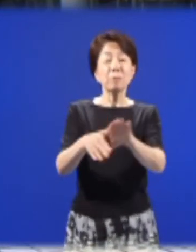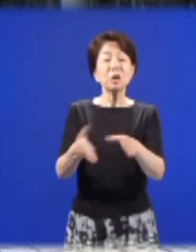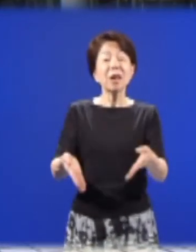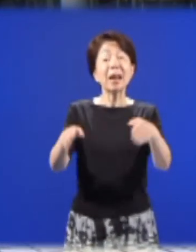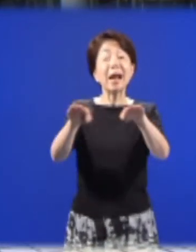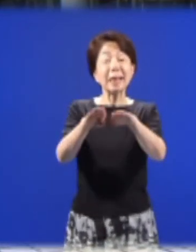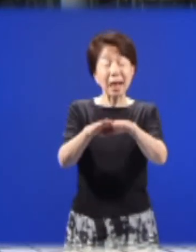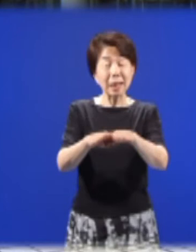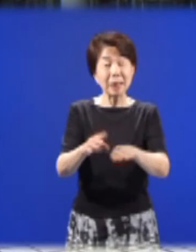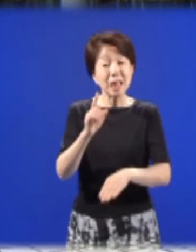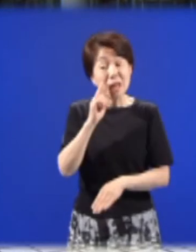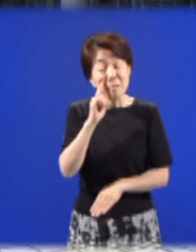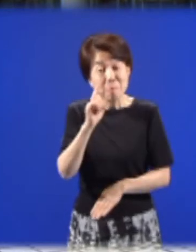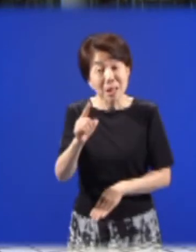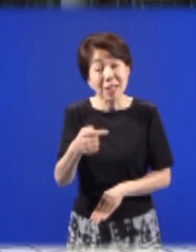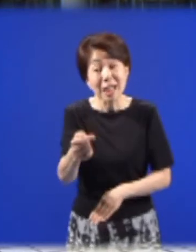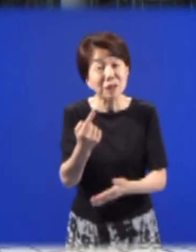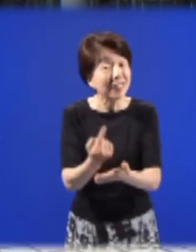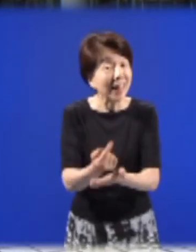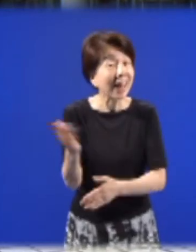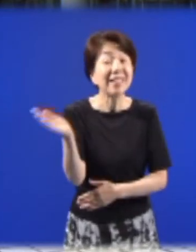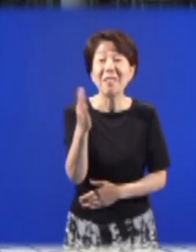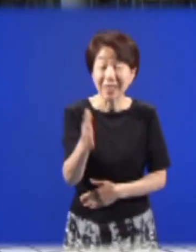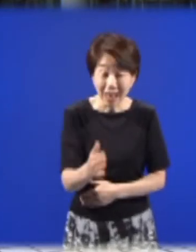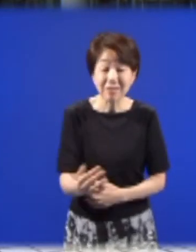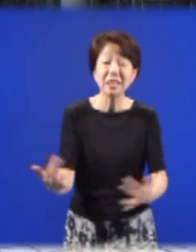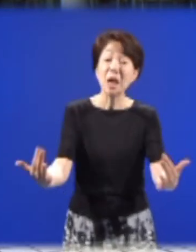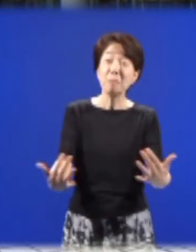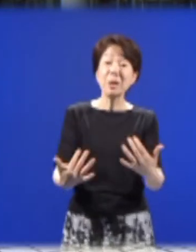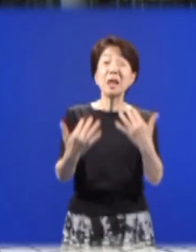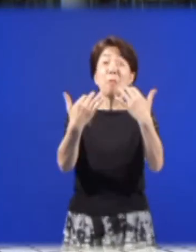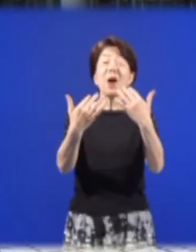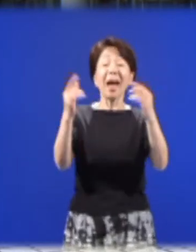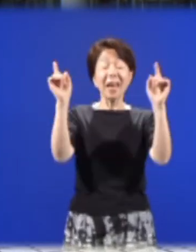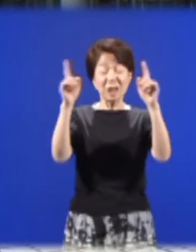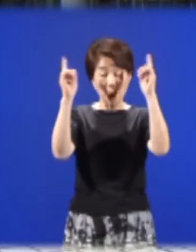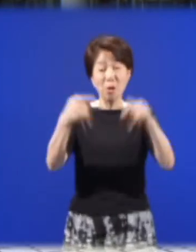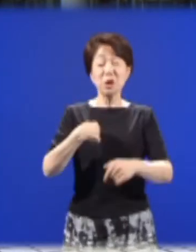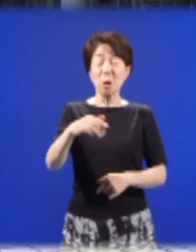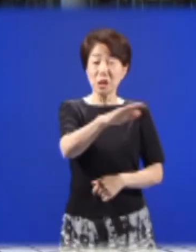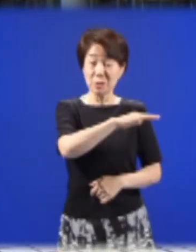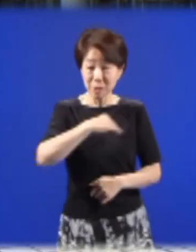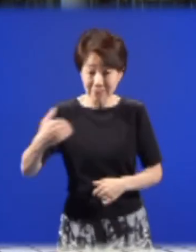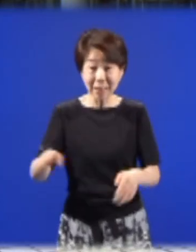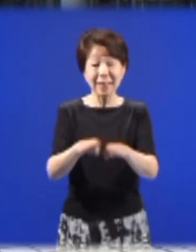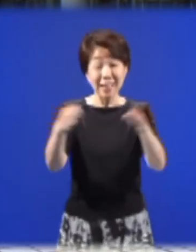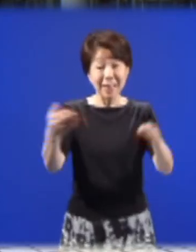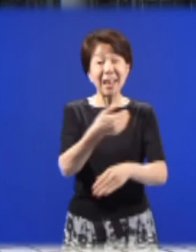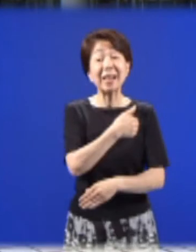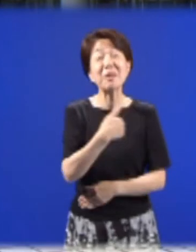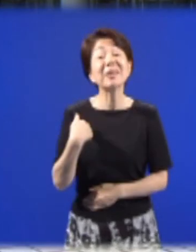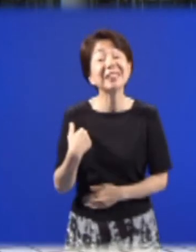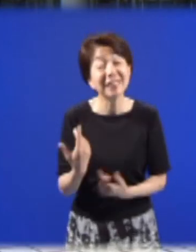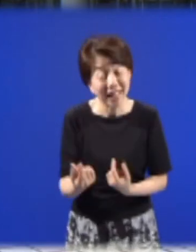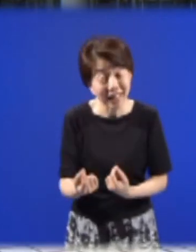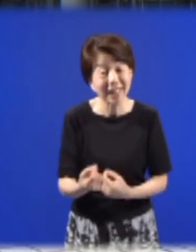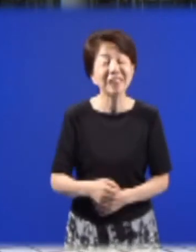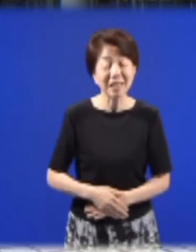文化会館に見に来るだけじゃなく、見に来てもらえるイベントを自分たちで開催できるん